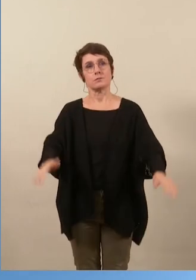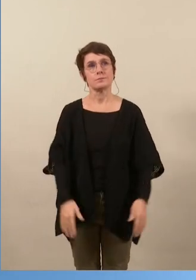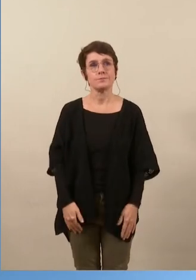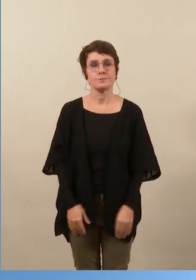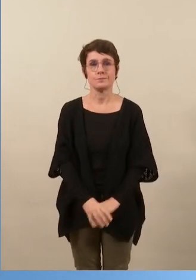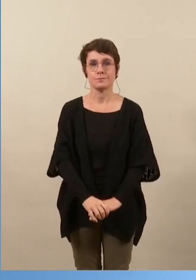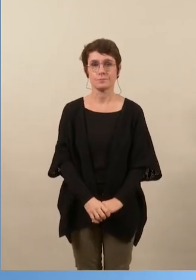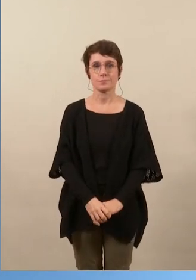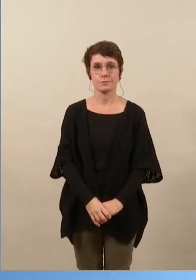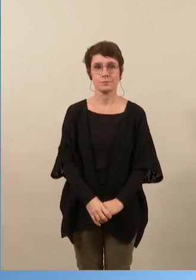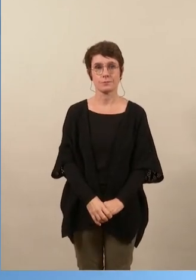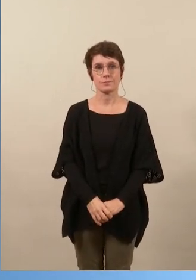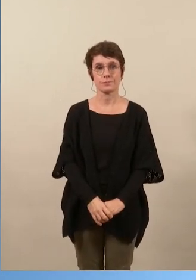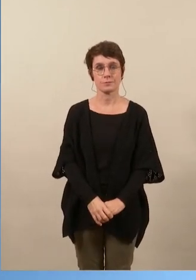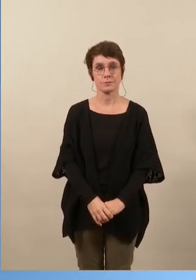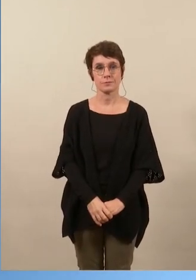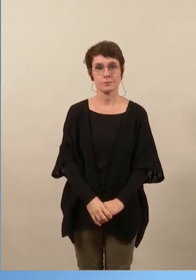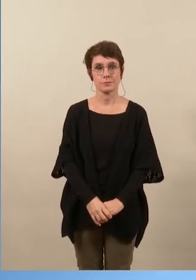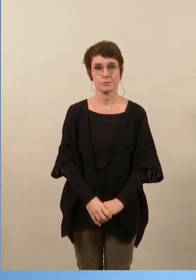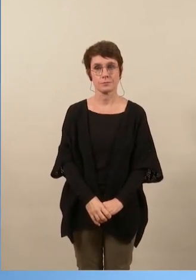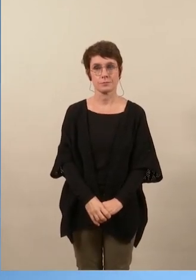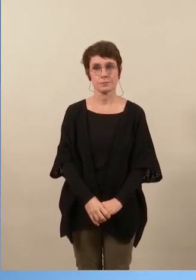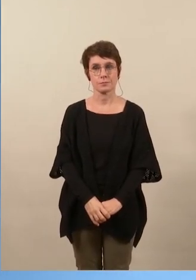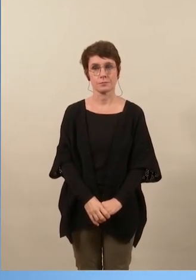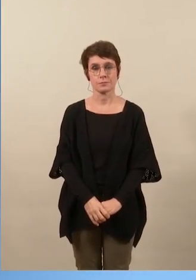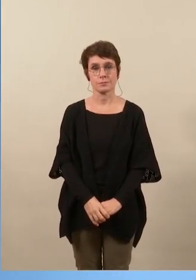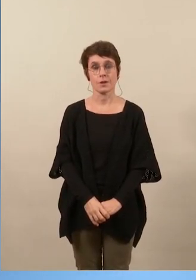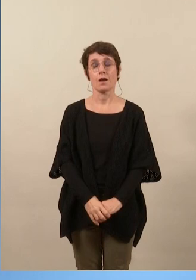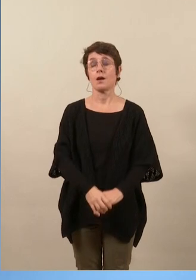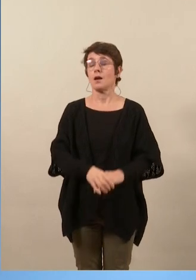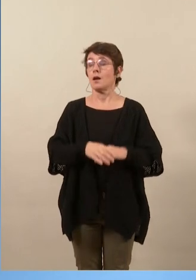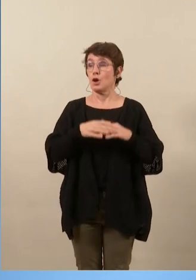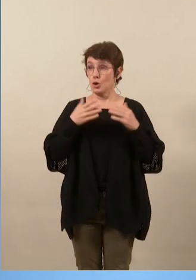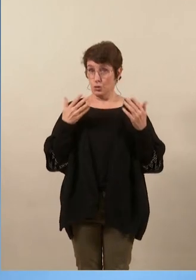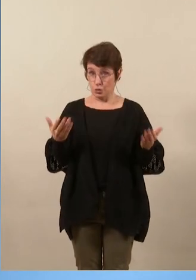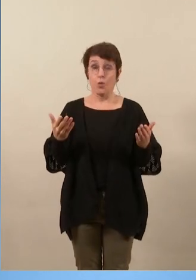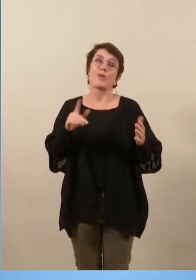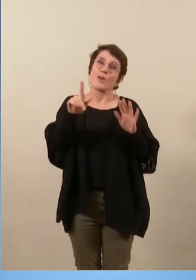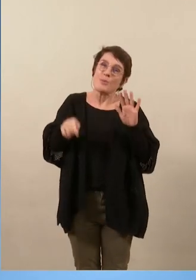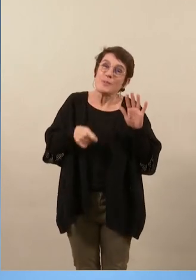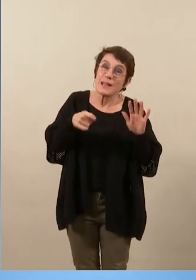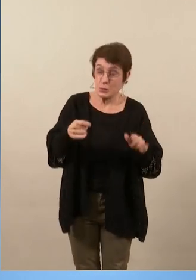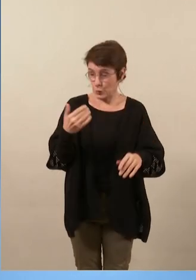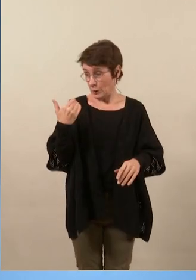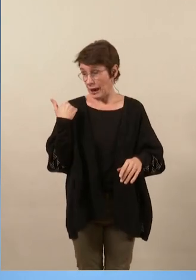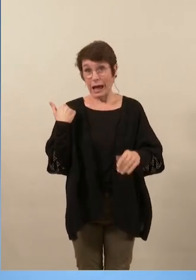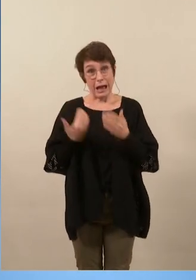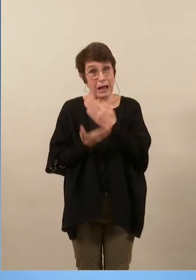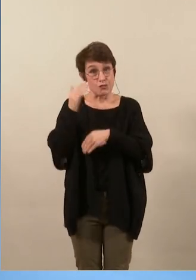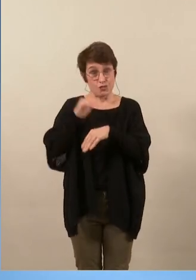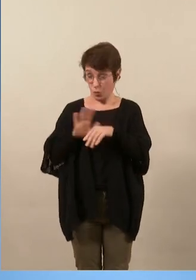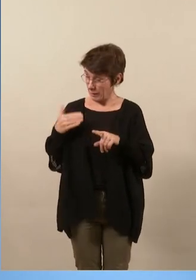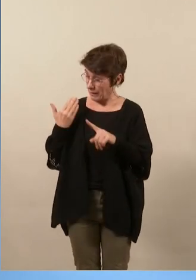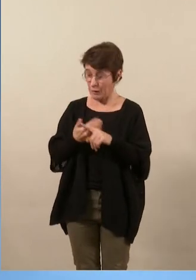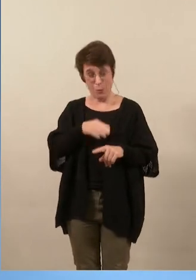scandaleux alors pour concrètement alors nous avons évidemment essayé de lire avec attention ce